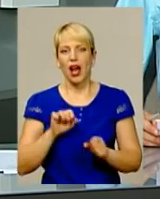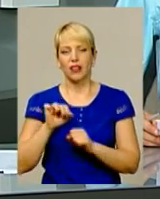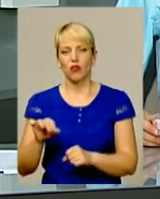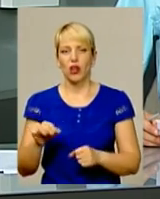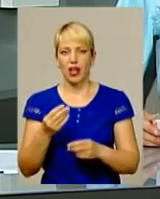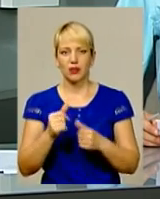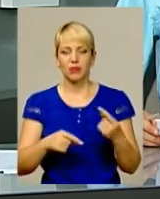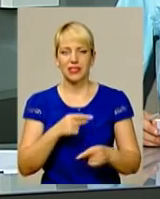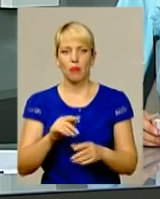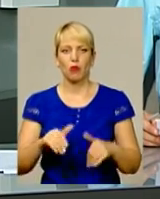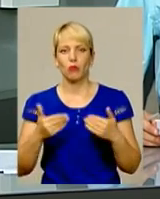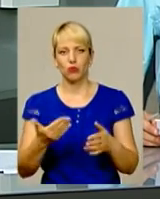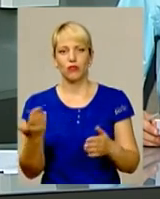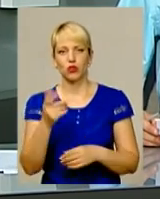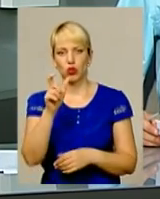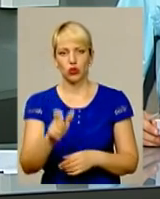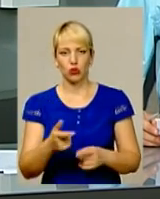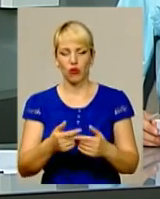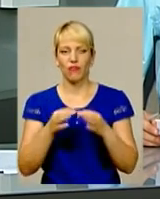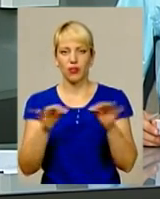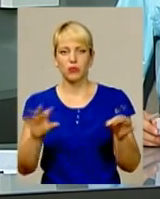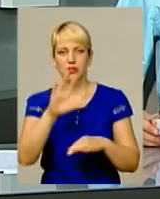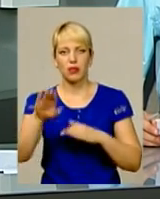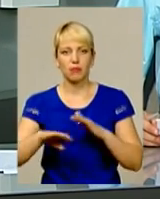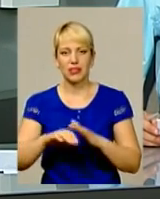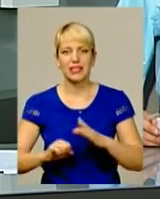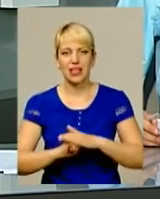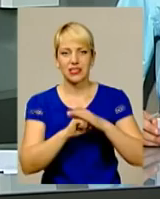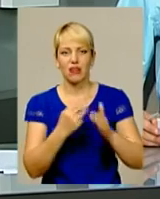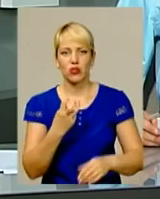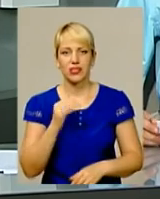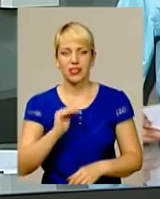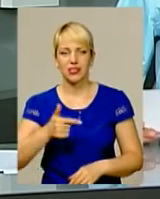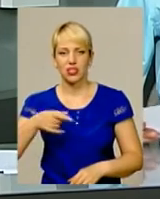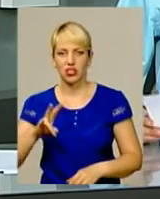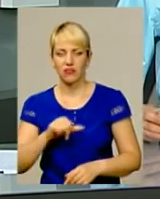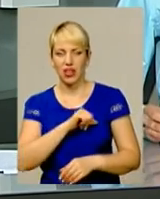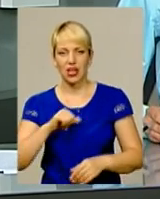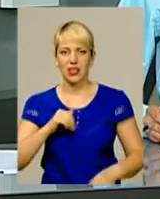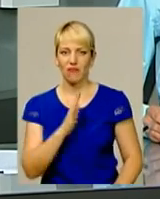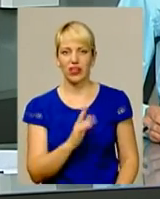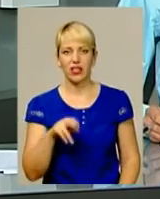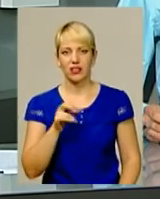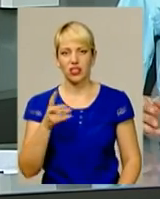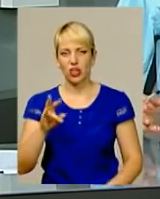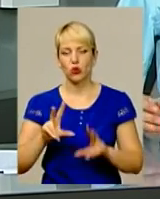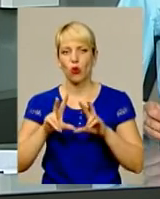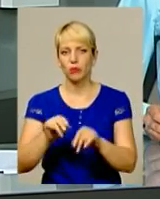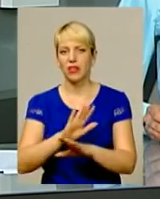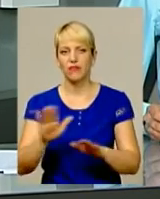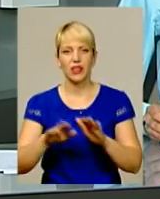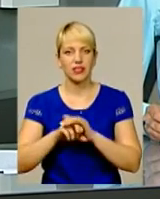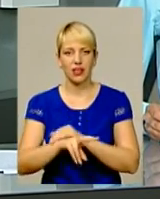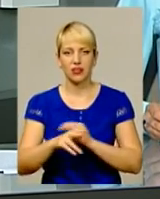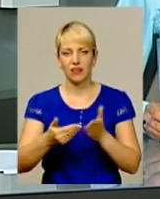бізнесмена пропонував, аби його підопічного таки випустили під заставу у 300 тисяч гривень, а сам Валерій Дяченко обіцяв не тікати